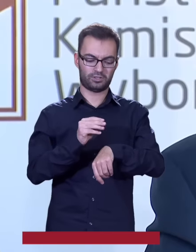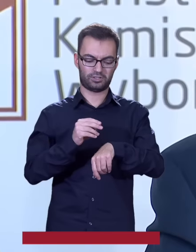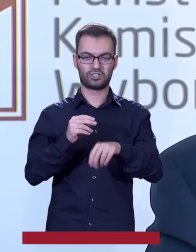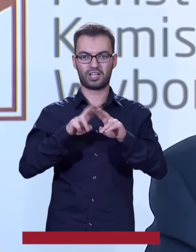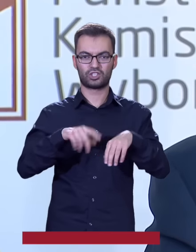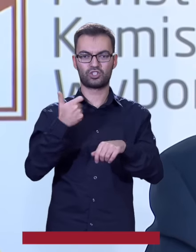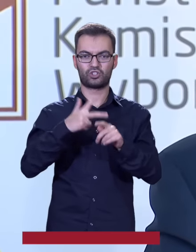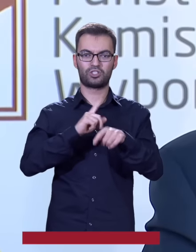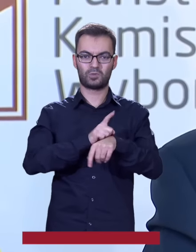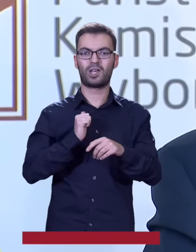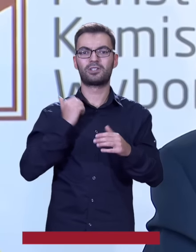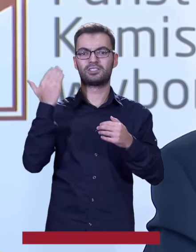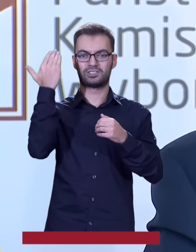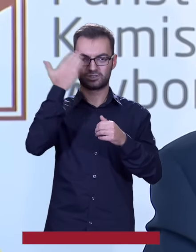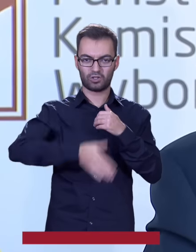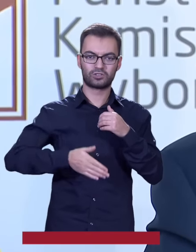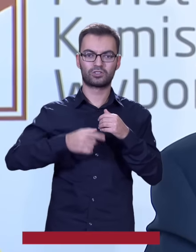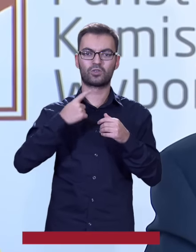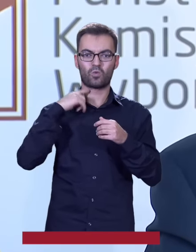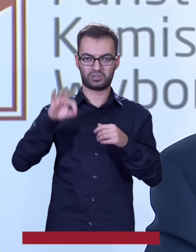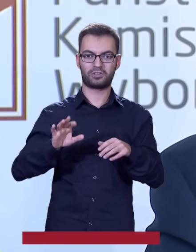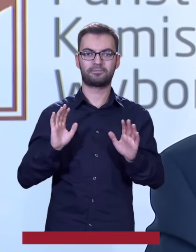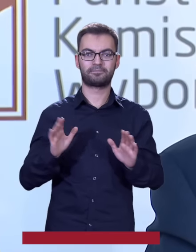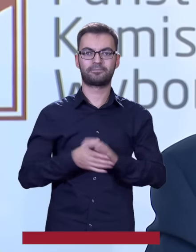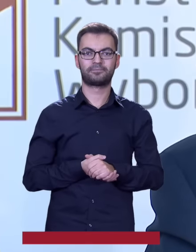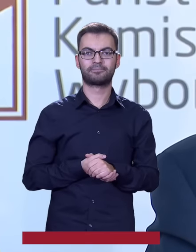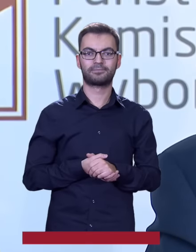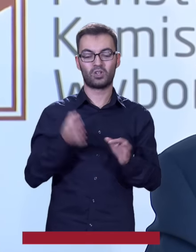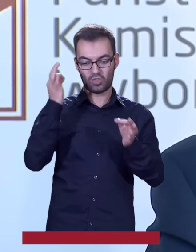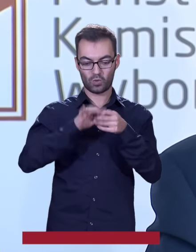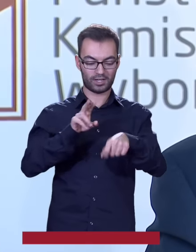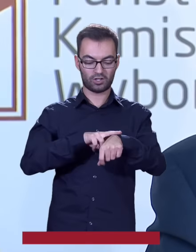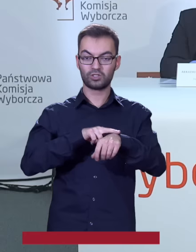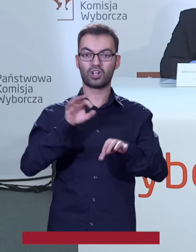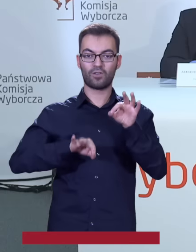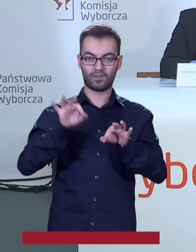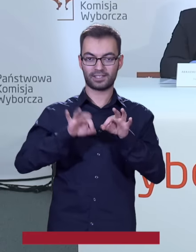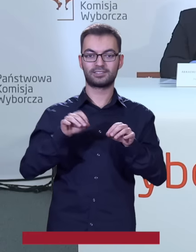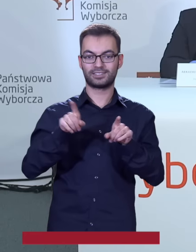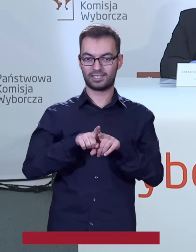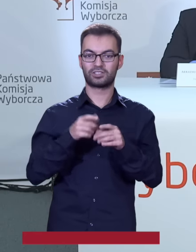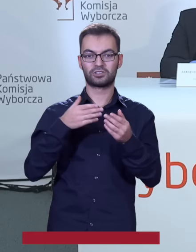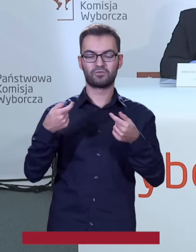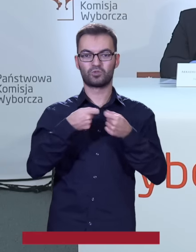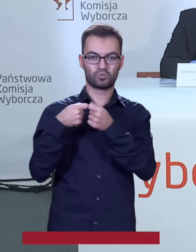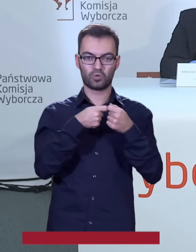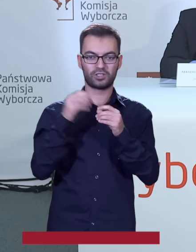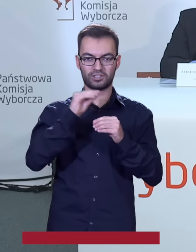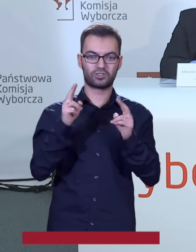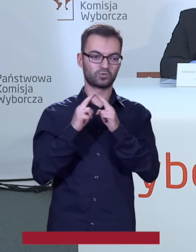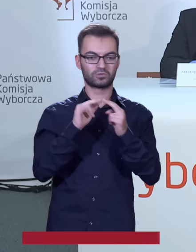do zakończenia głosowania. Dokładną godzinę konferencji końcowej też sobie tutaj wspólnie jeszcze